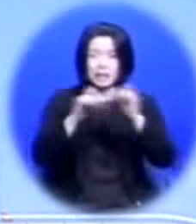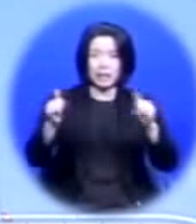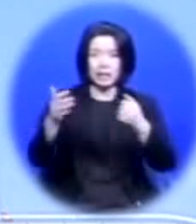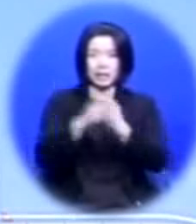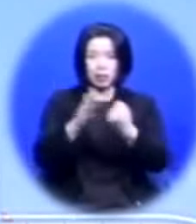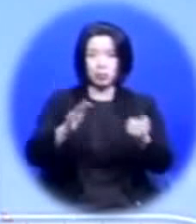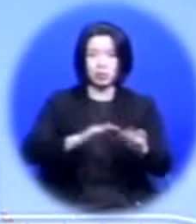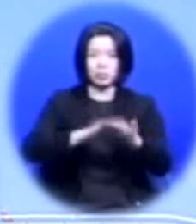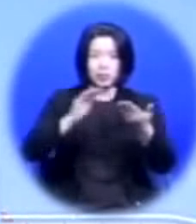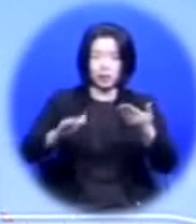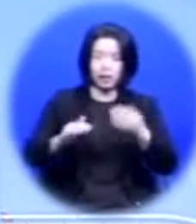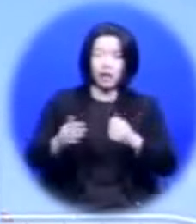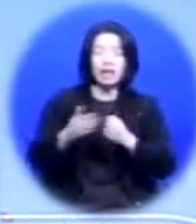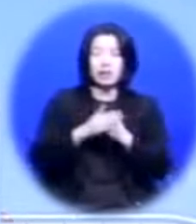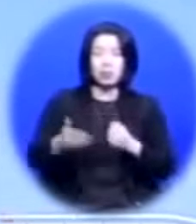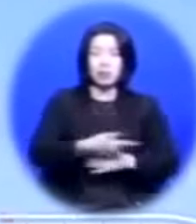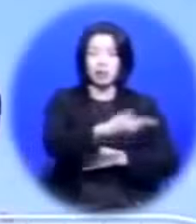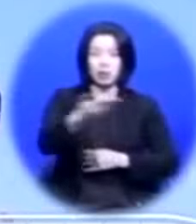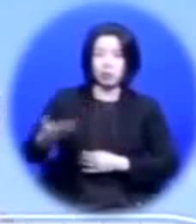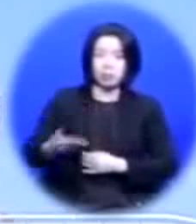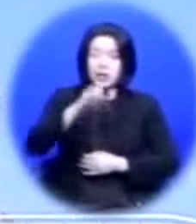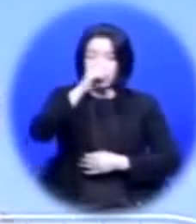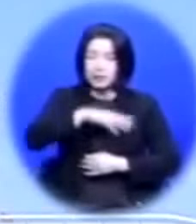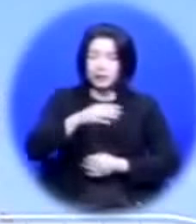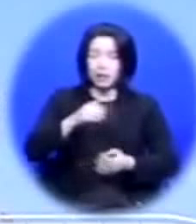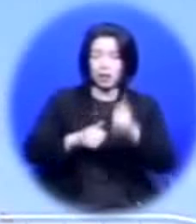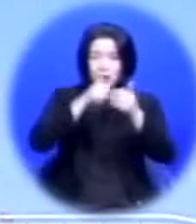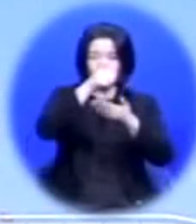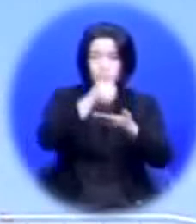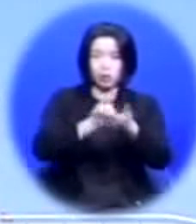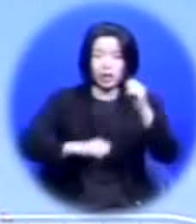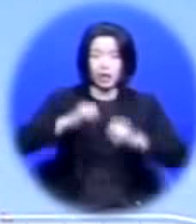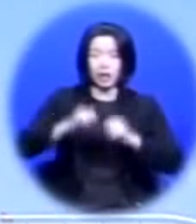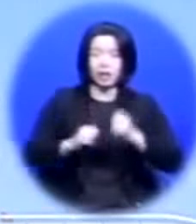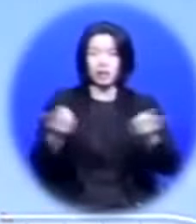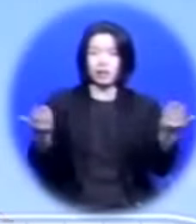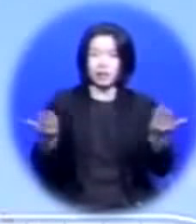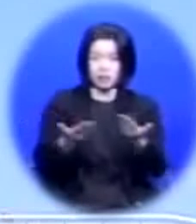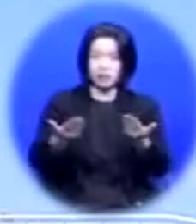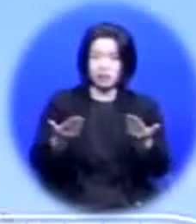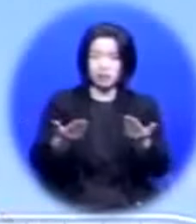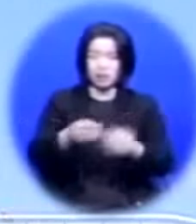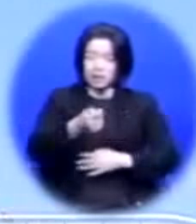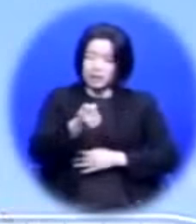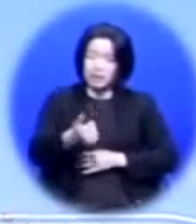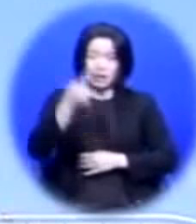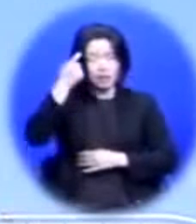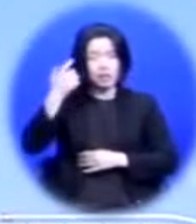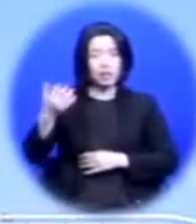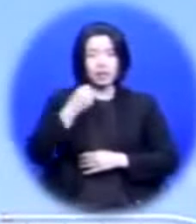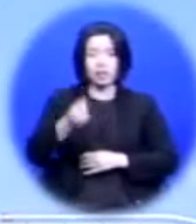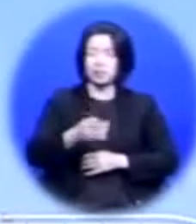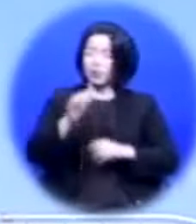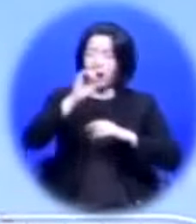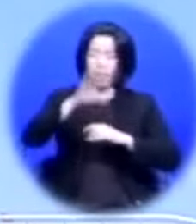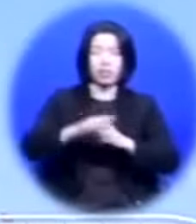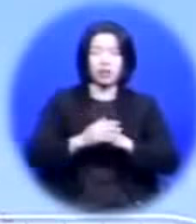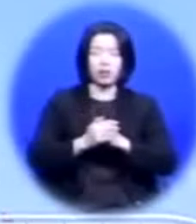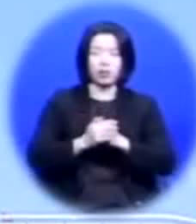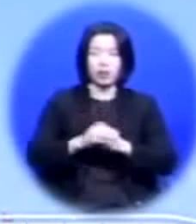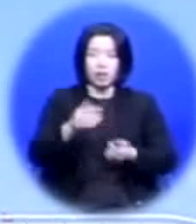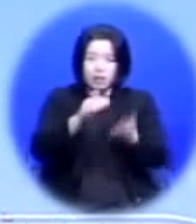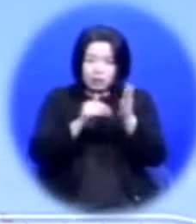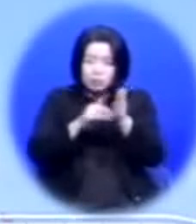때문입니다 그러므로 여러분 그냥 죄짓게 되는 일을 작게 여기면 큰일납니다 은밀한